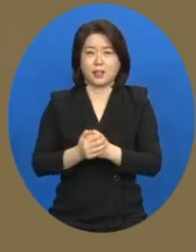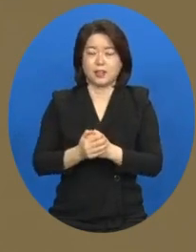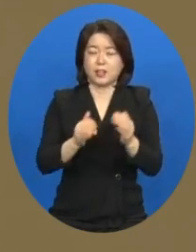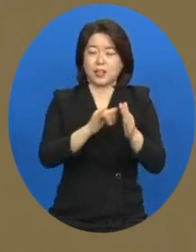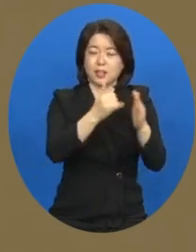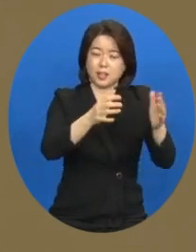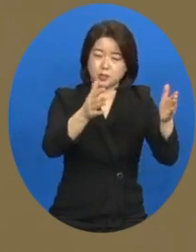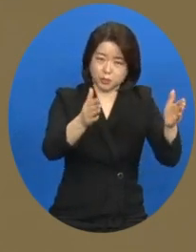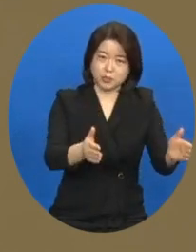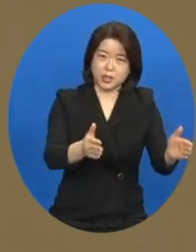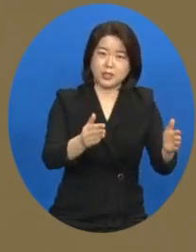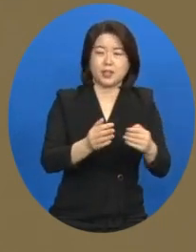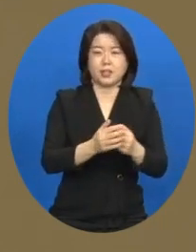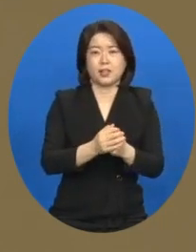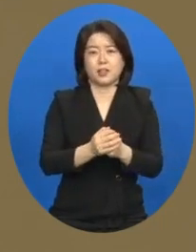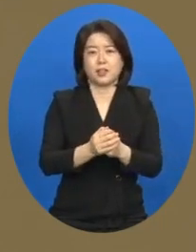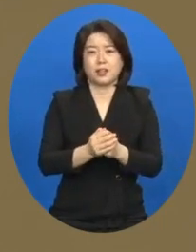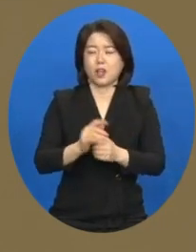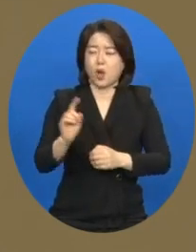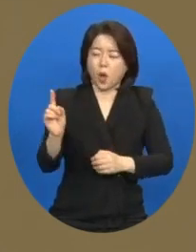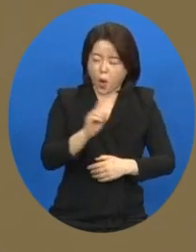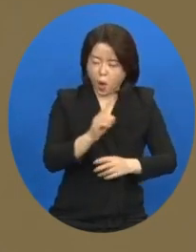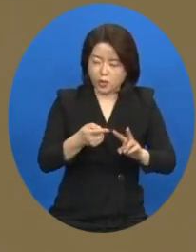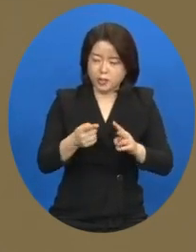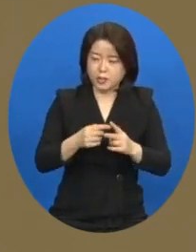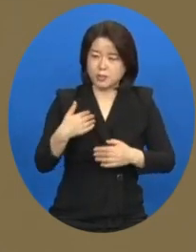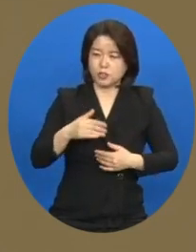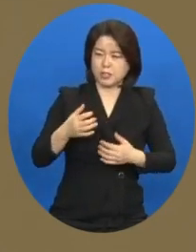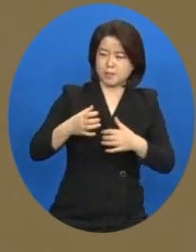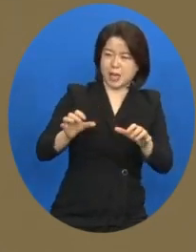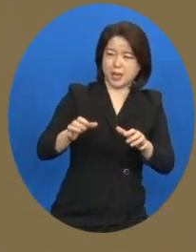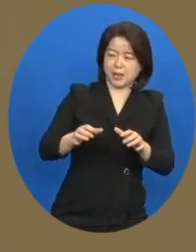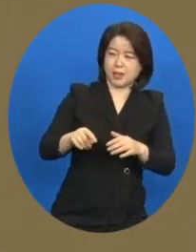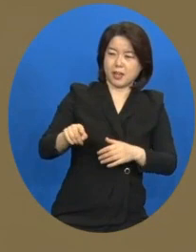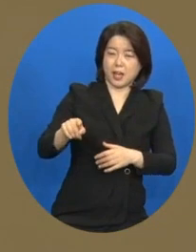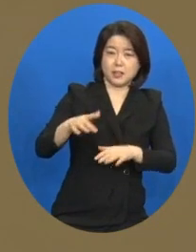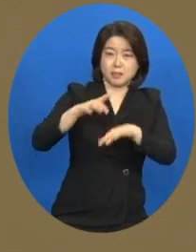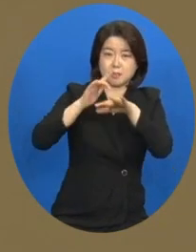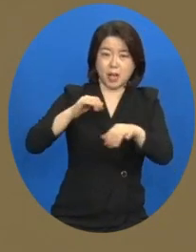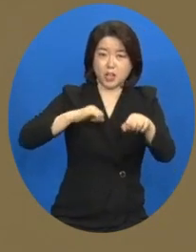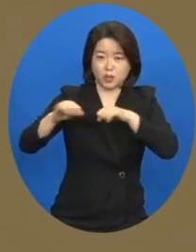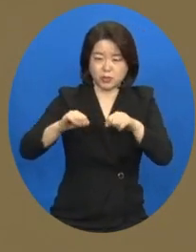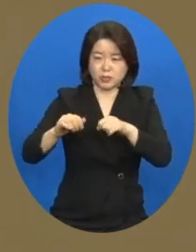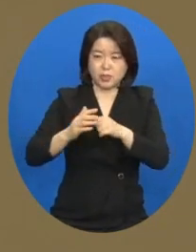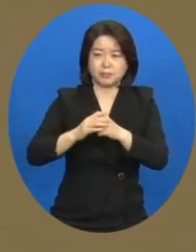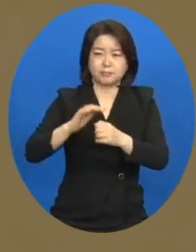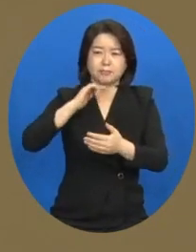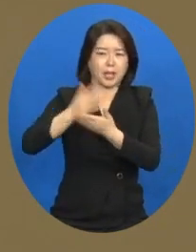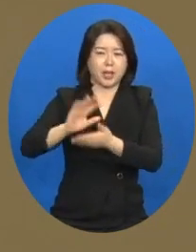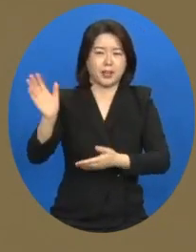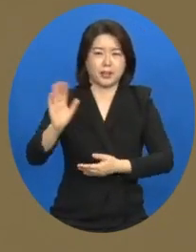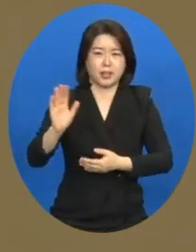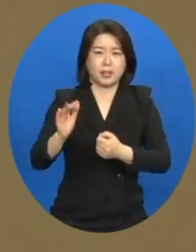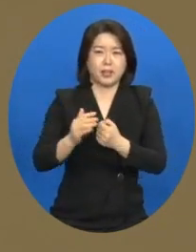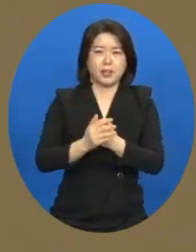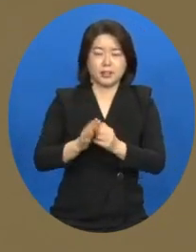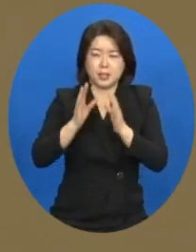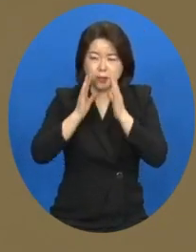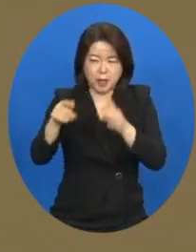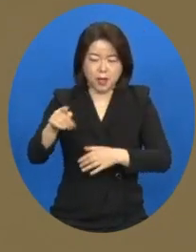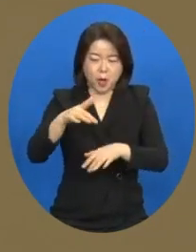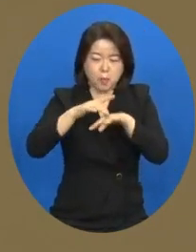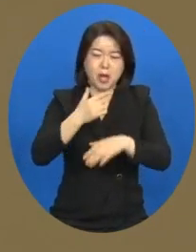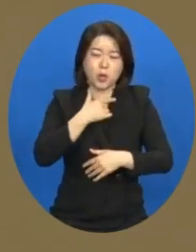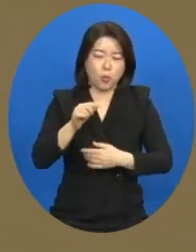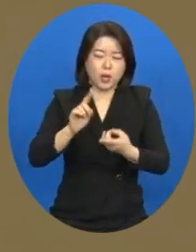가족들 사이에 어떻든지 깨트리려고 하는 마귀 역사 속지 않겠습니다. 절대로 마귀 원하는 대로